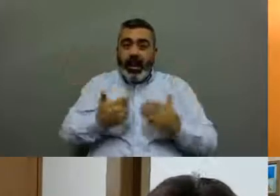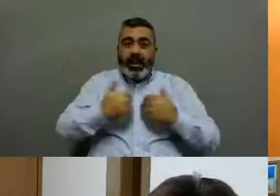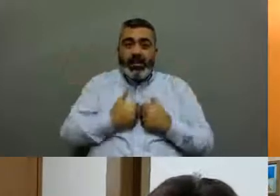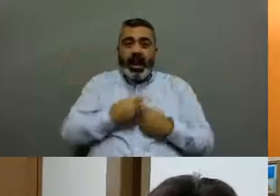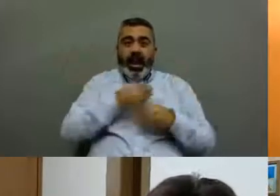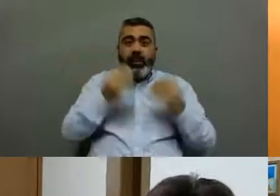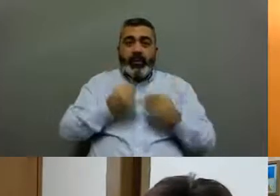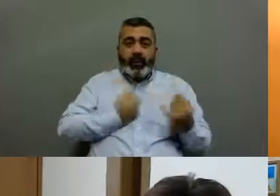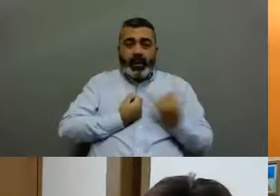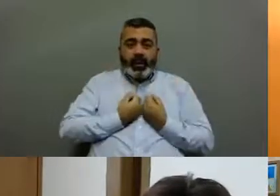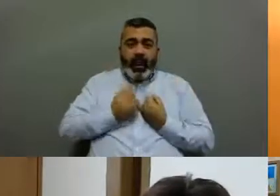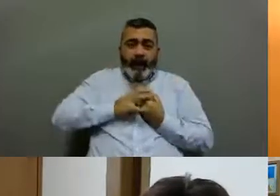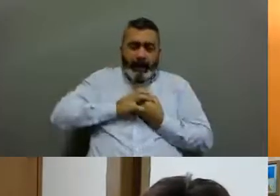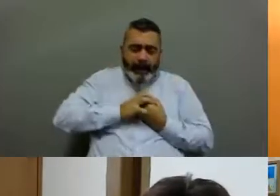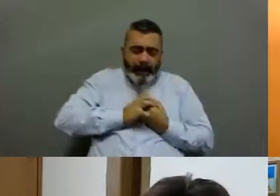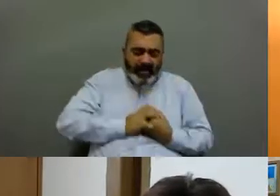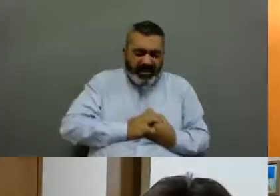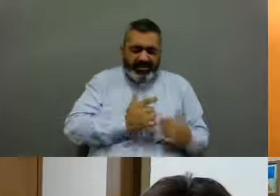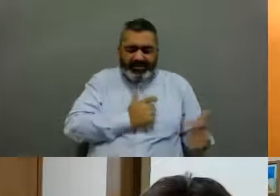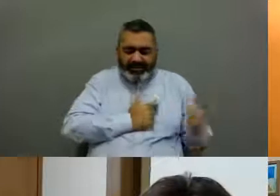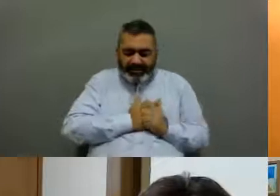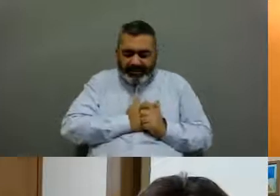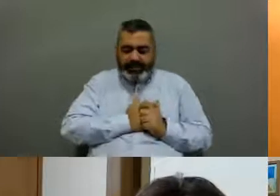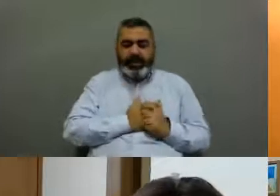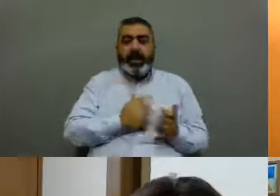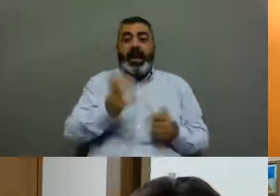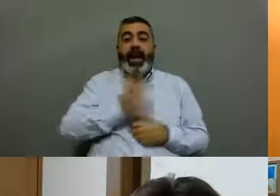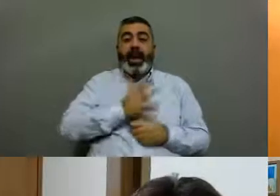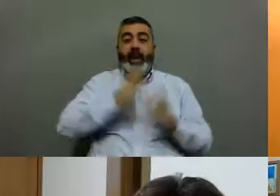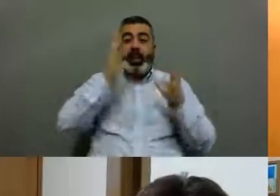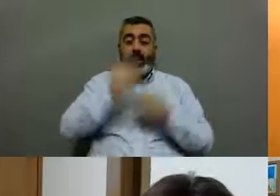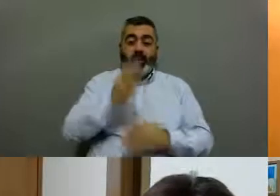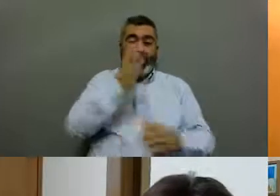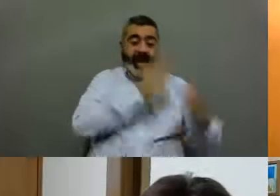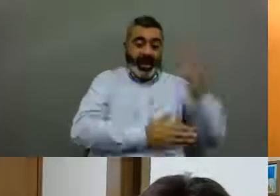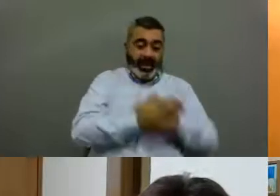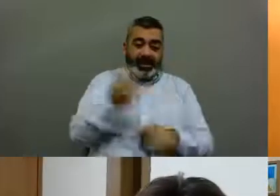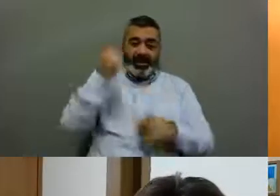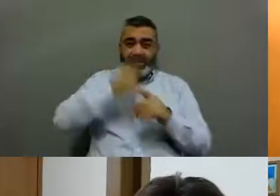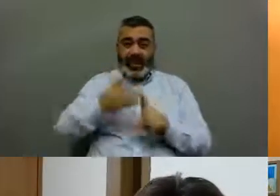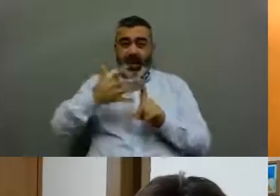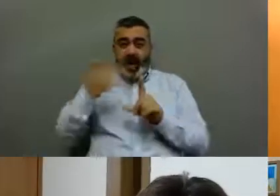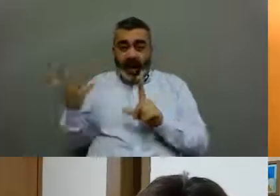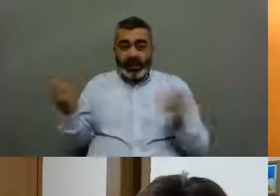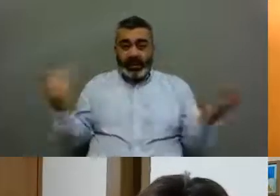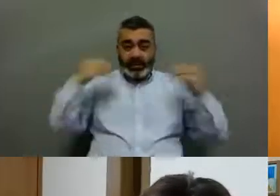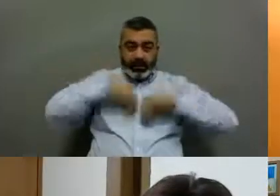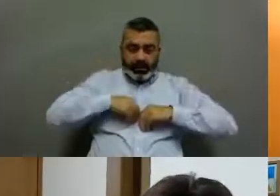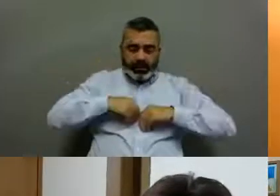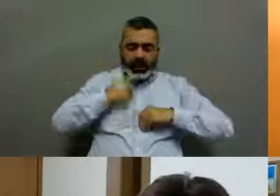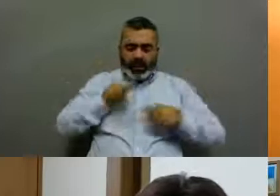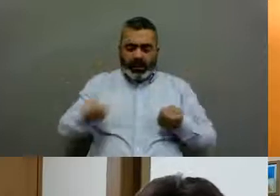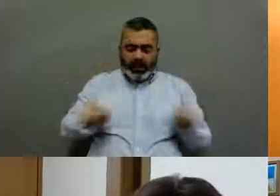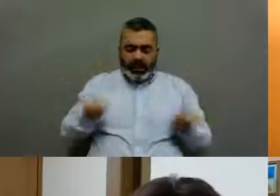διπλούς αποκλεισμούς. Ταυτόχρονα, τα άτομα με αυτές τις διασταυρούμενες ταυτότητες έχουν να διαχειριστούν